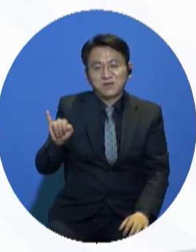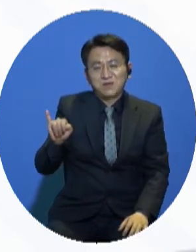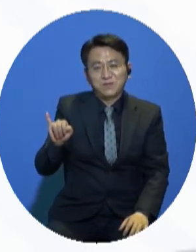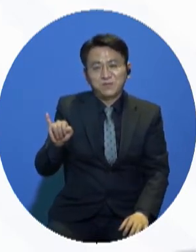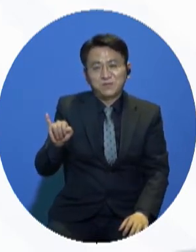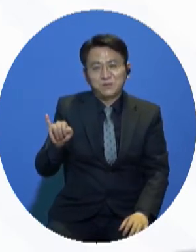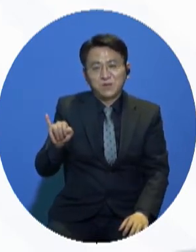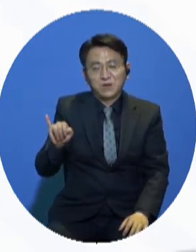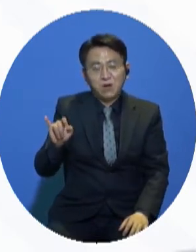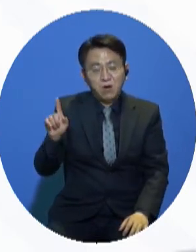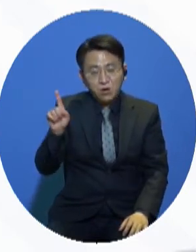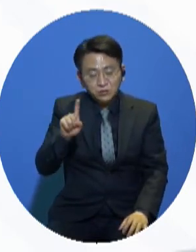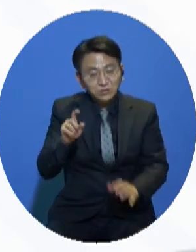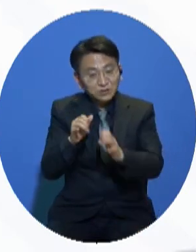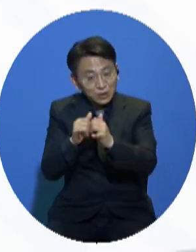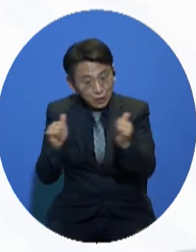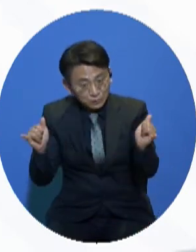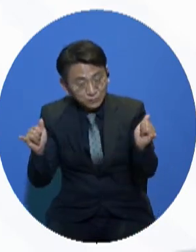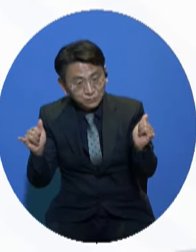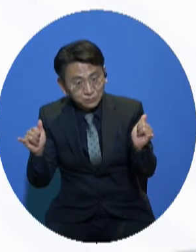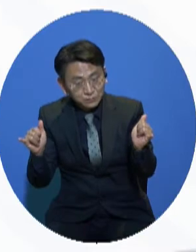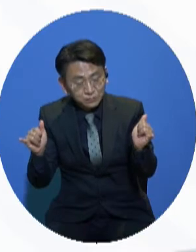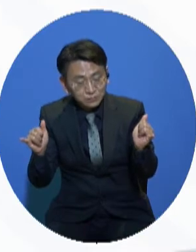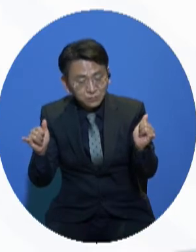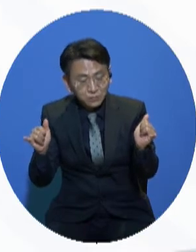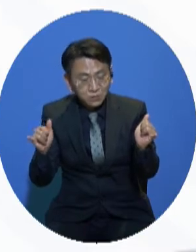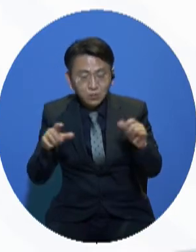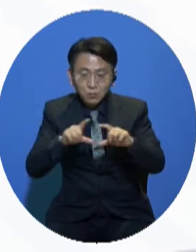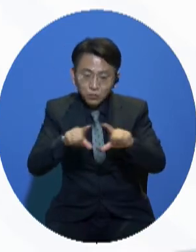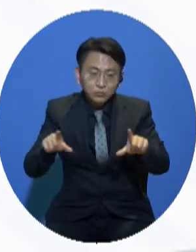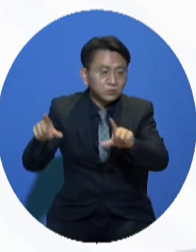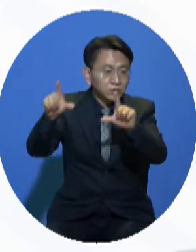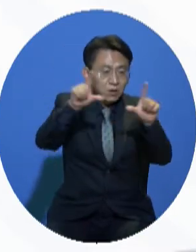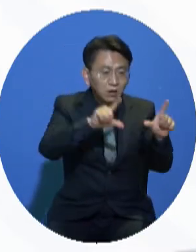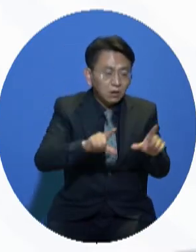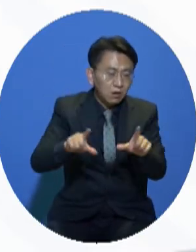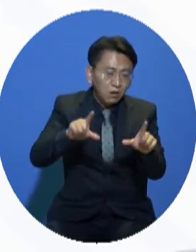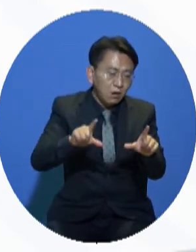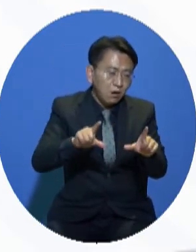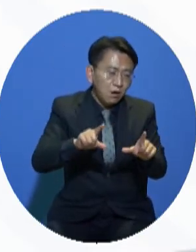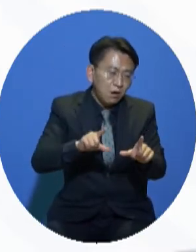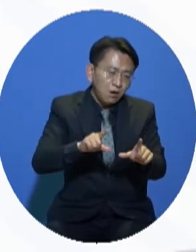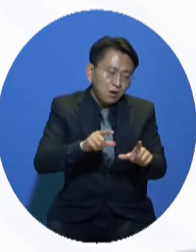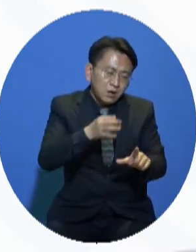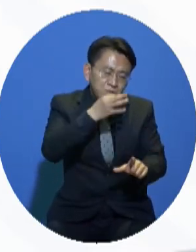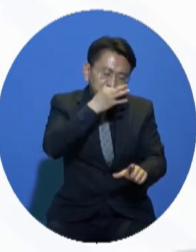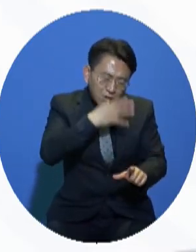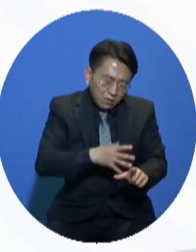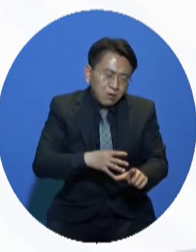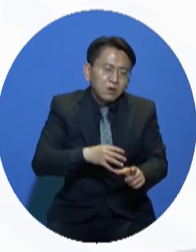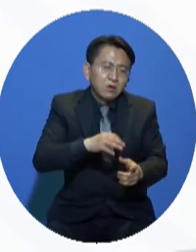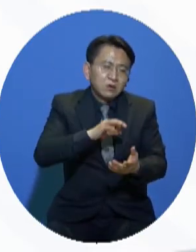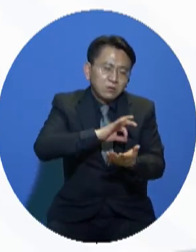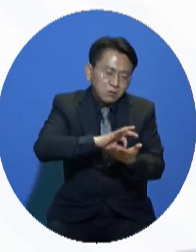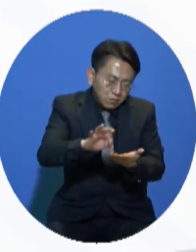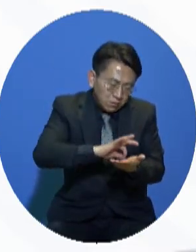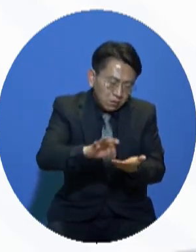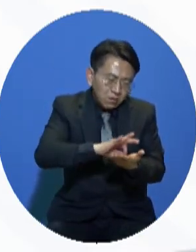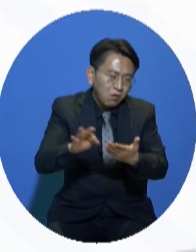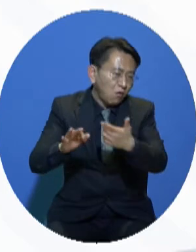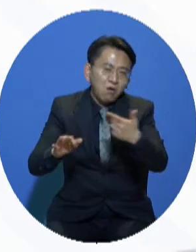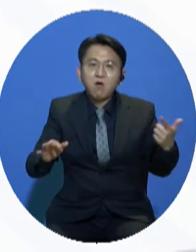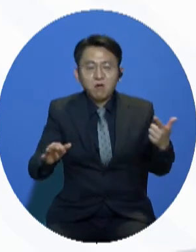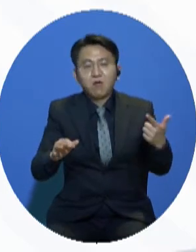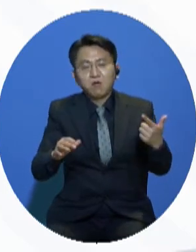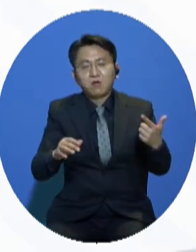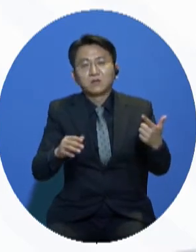in a wheelchair 때문에 and needing a 어떤 lot of 사람들 help 같은 in my day-to-day 경우에는 life. 일상생활에서 Just 도움이 easy 너무나 things 많이 like feeding 필요한 myself. So I am 그런 very lucky. 그 장애인들도 But as